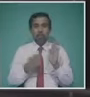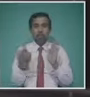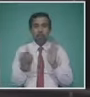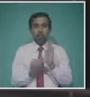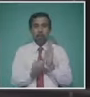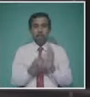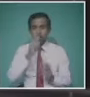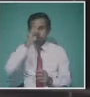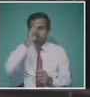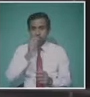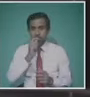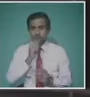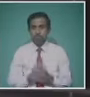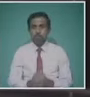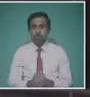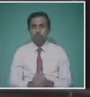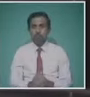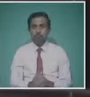जयवदन मेतुमा